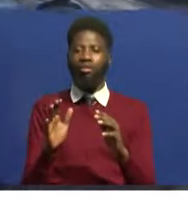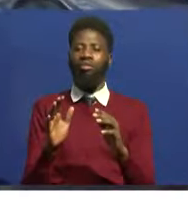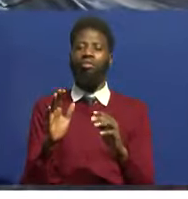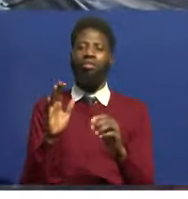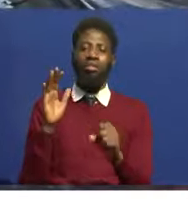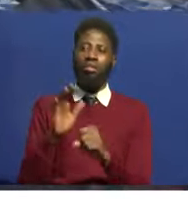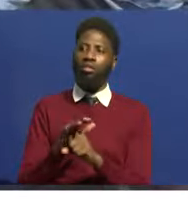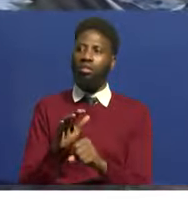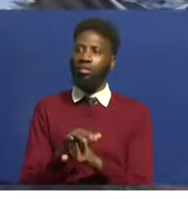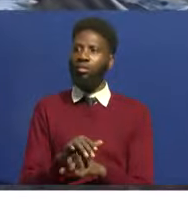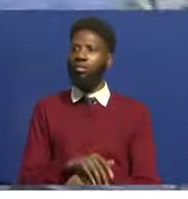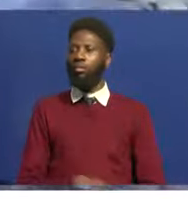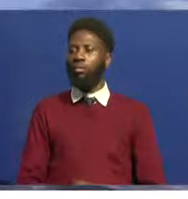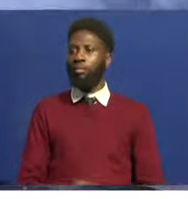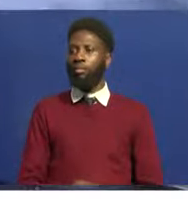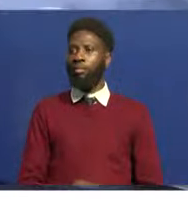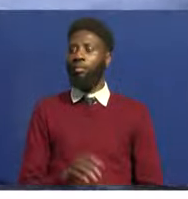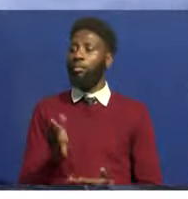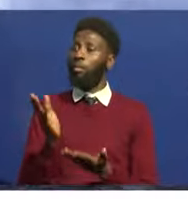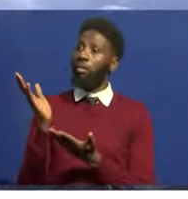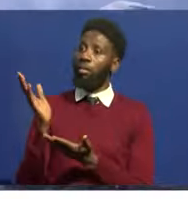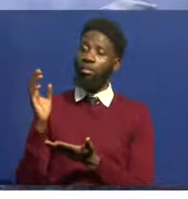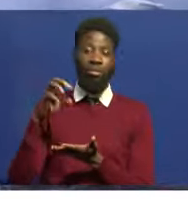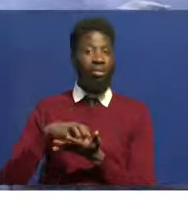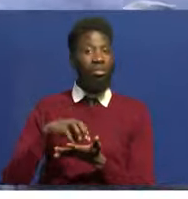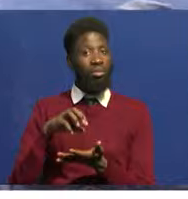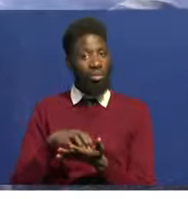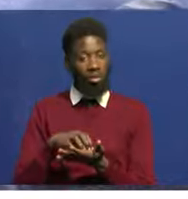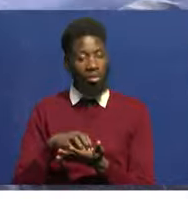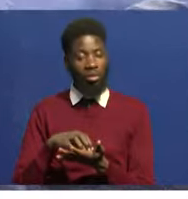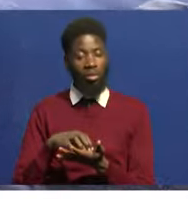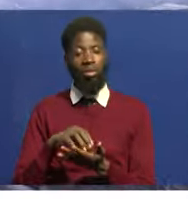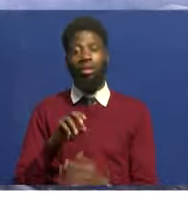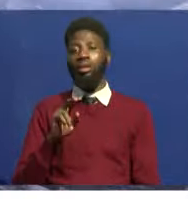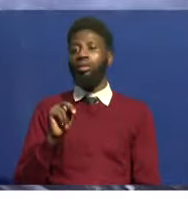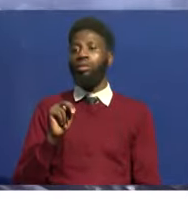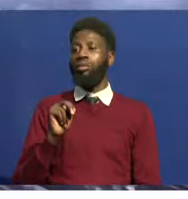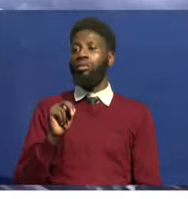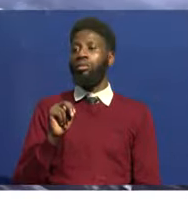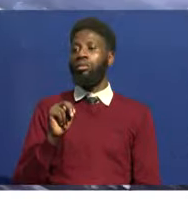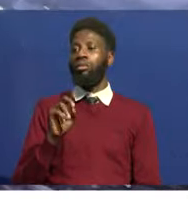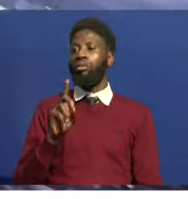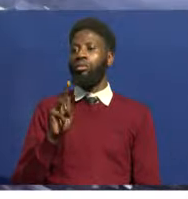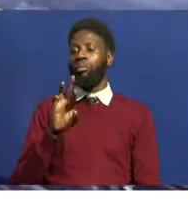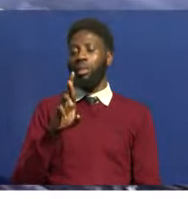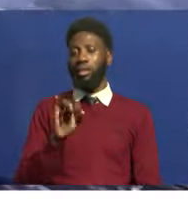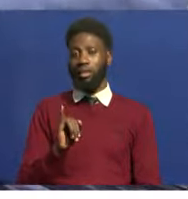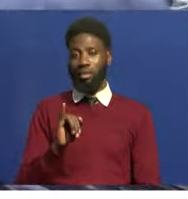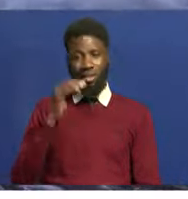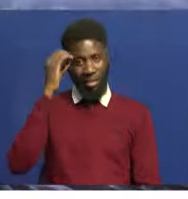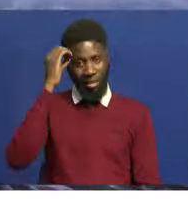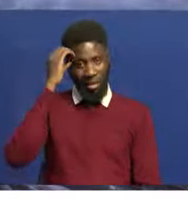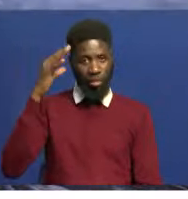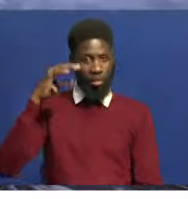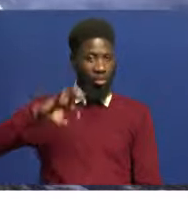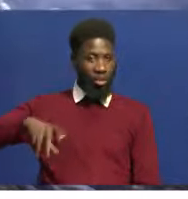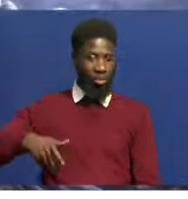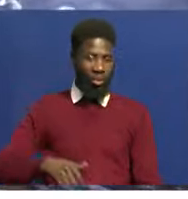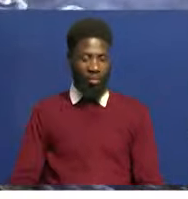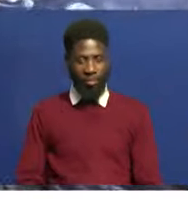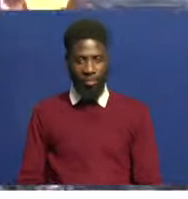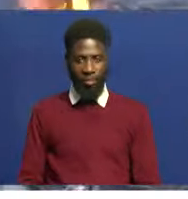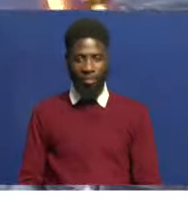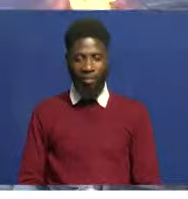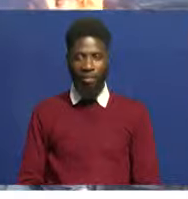kubwa Hivi ndivyo Hali ilivyokuwa katika kijiji Cha dumberi Kati ya kiambuu